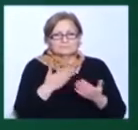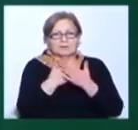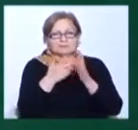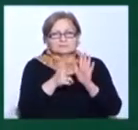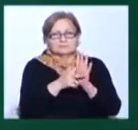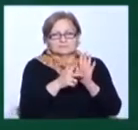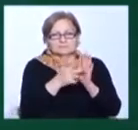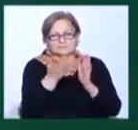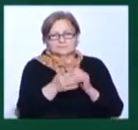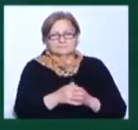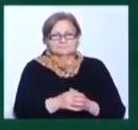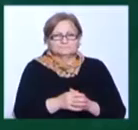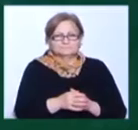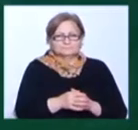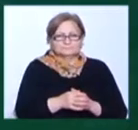8-იანი.